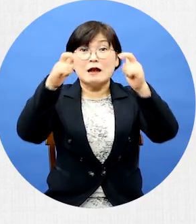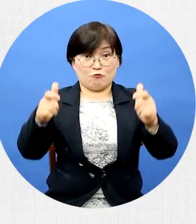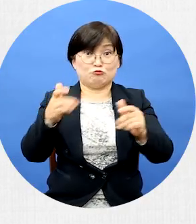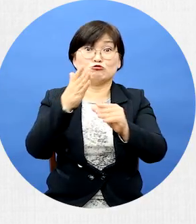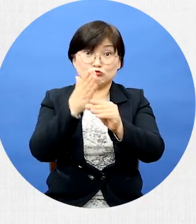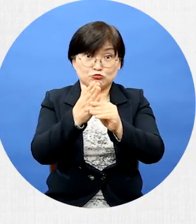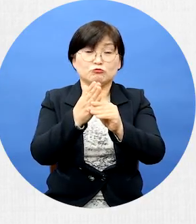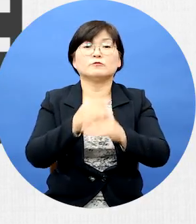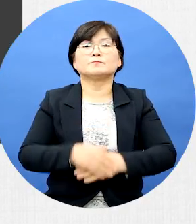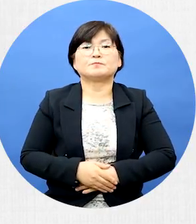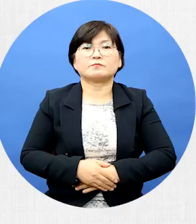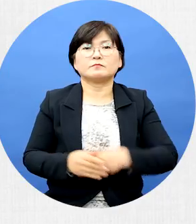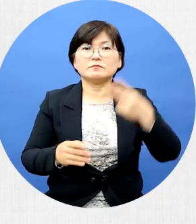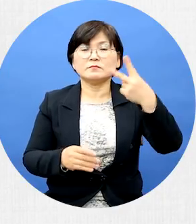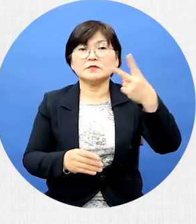있는 추세인데요.